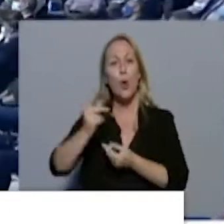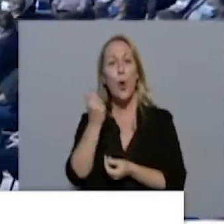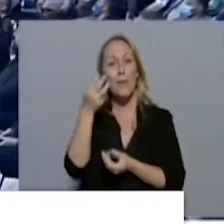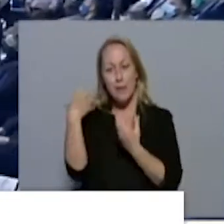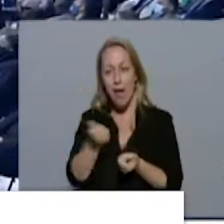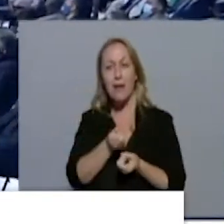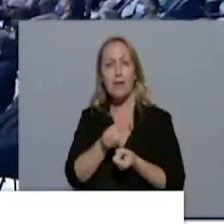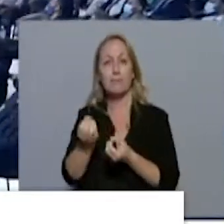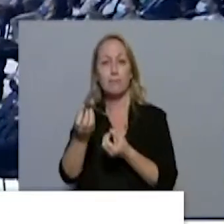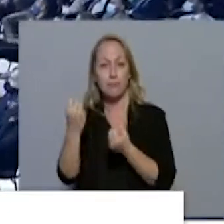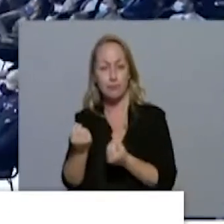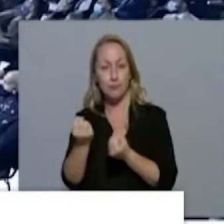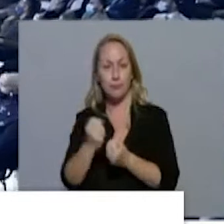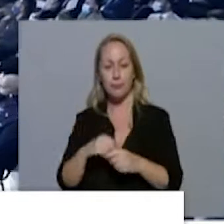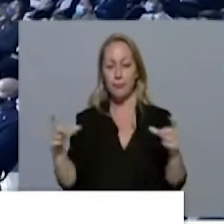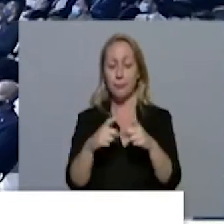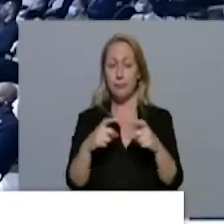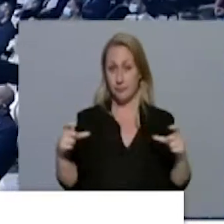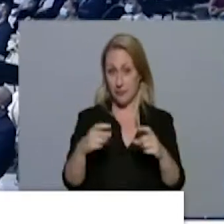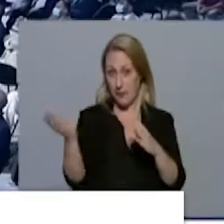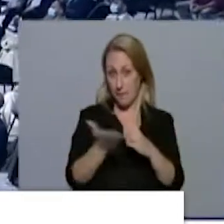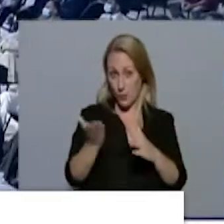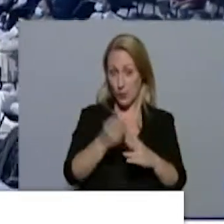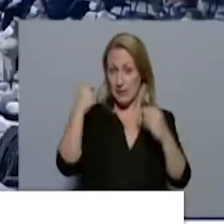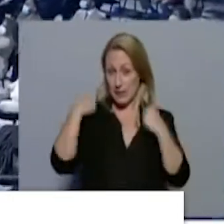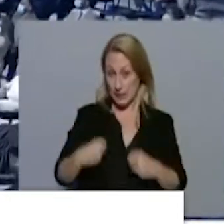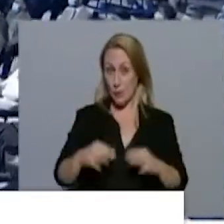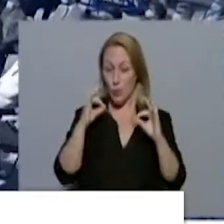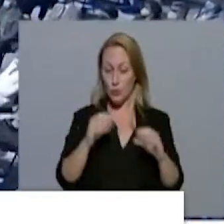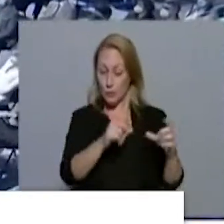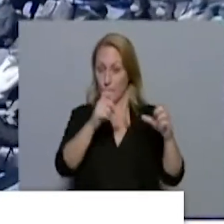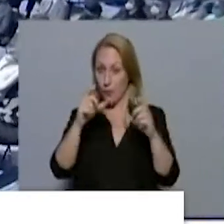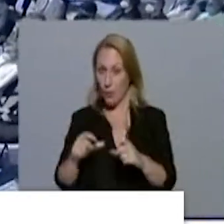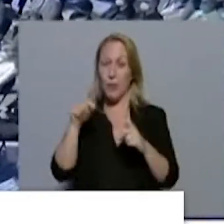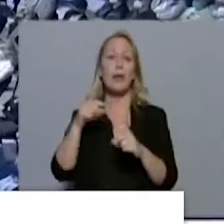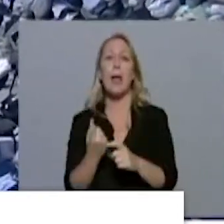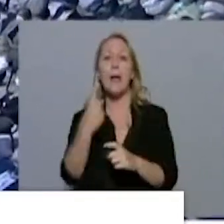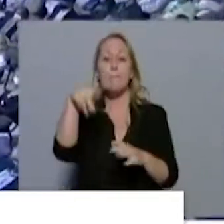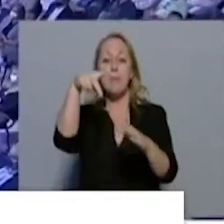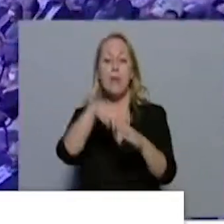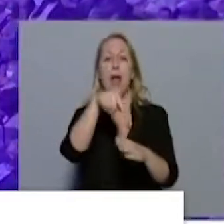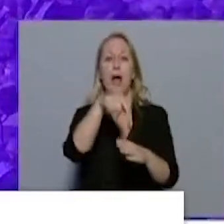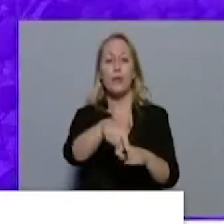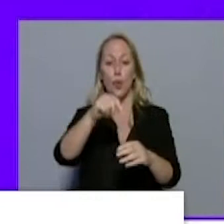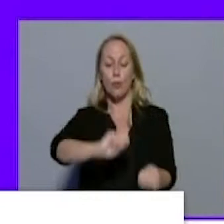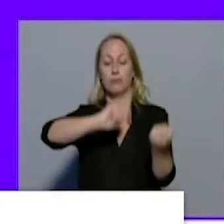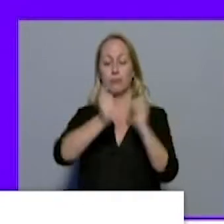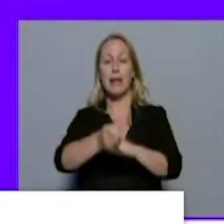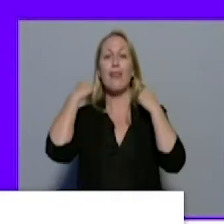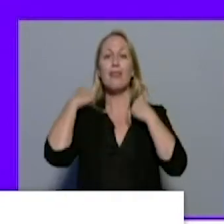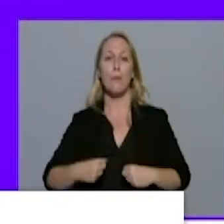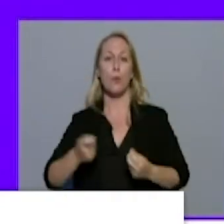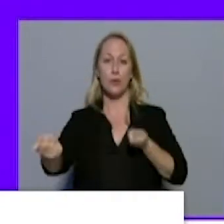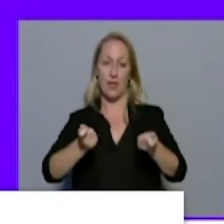Αξιοποιούμε τις μετοχές του δημοσίου και ανακτούμε μία τουλάχιστον συστημική τράπεζα σε δημόσιο management.